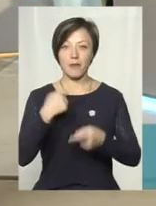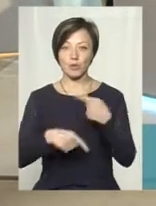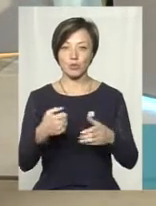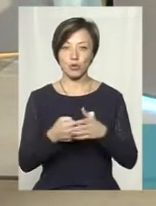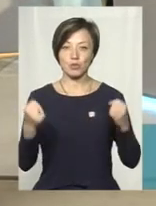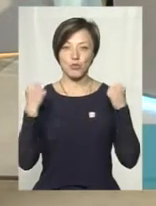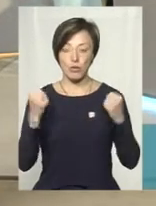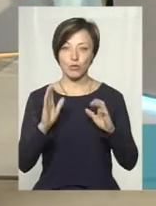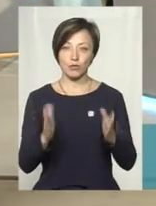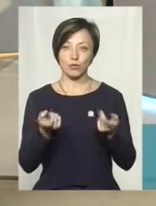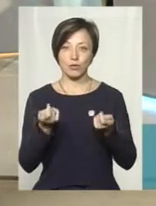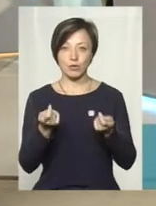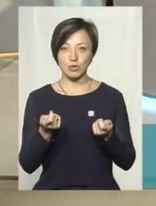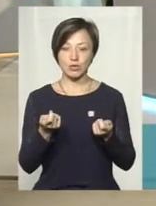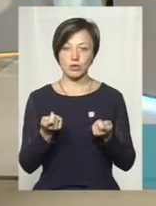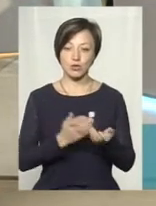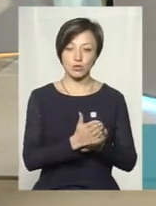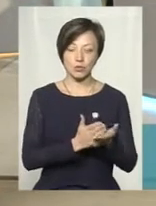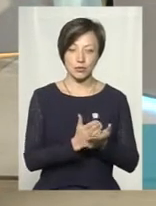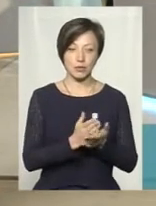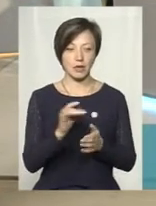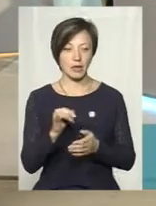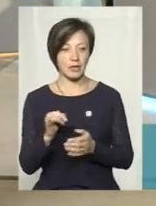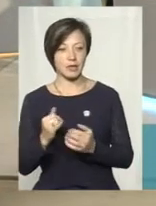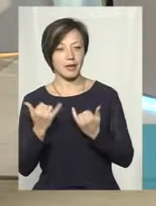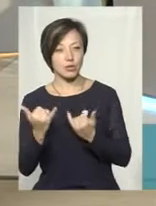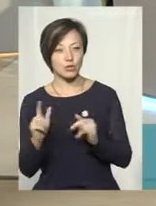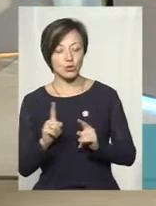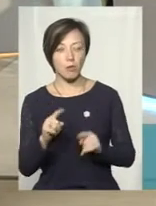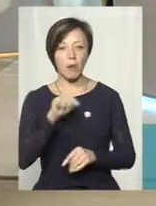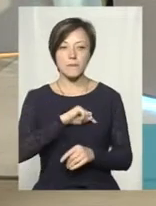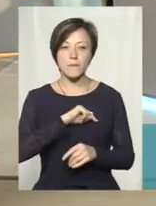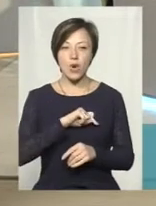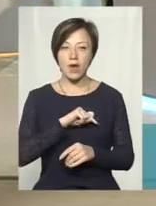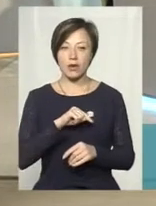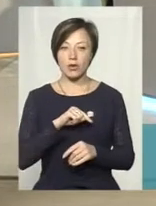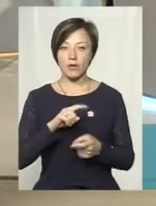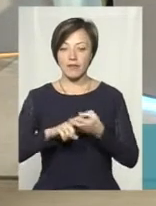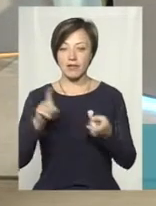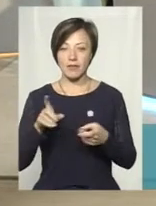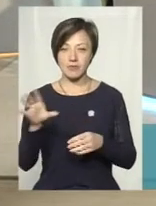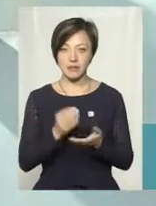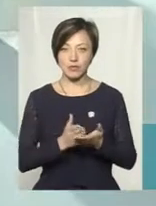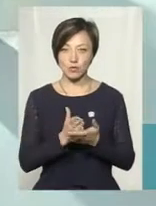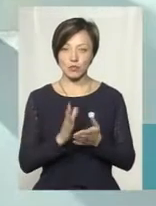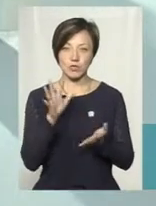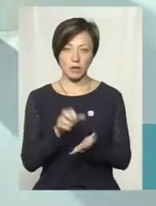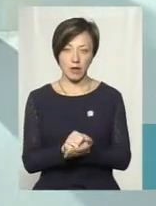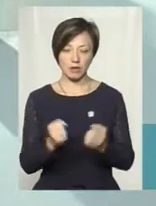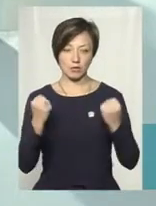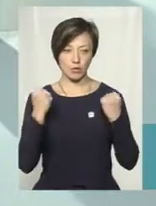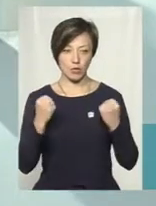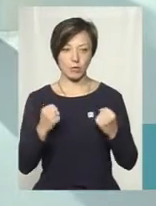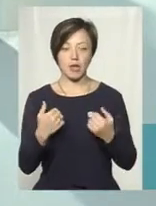спорту, буду трошки і службу нести, і для того, щоб якось морально відірватися від цієї служби, буду займатися